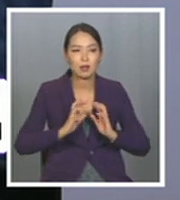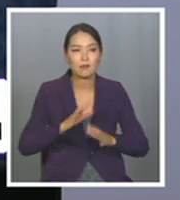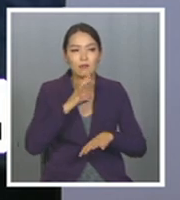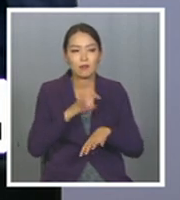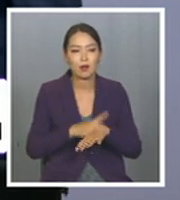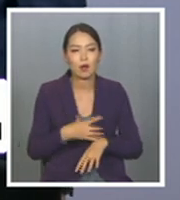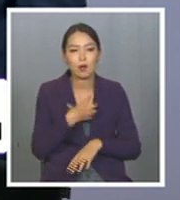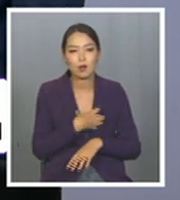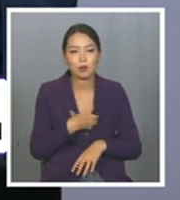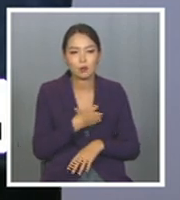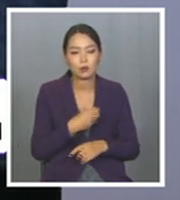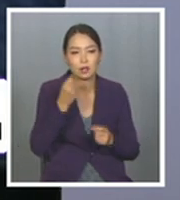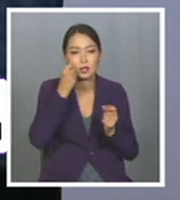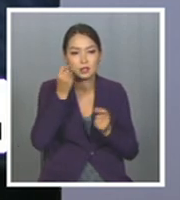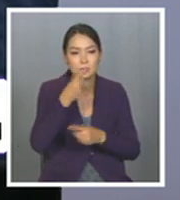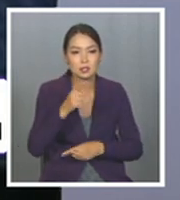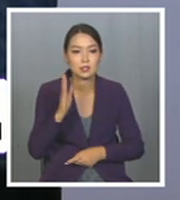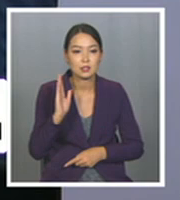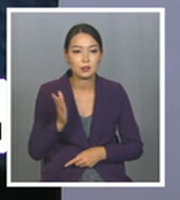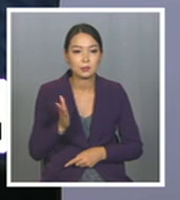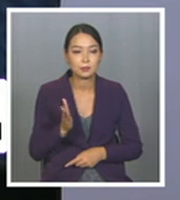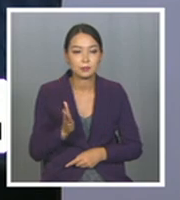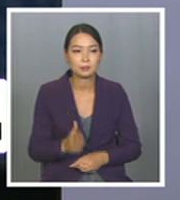рөлін негіздейміз.